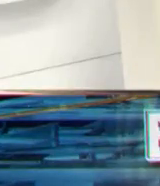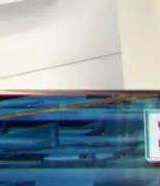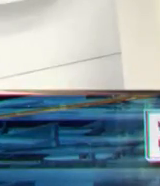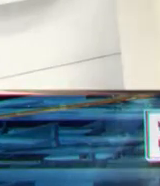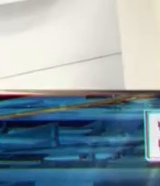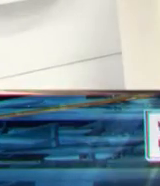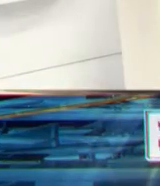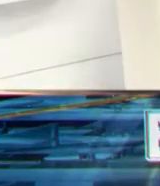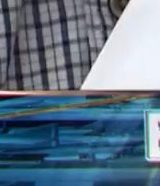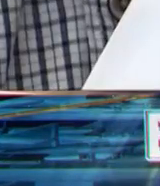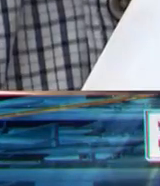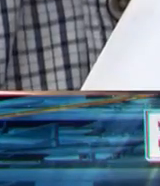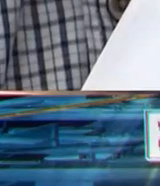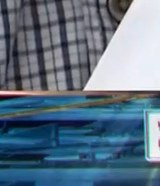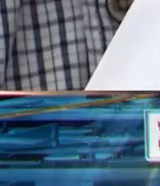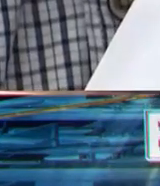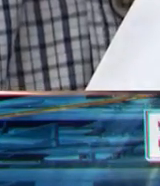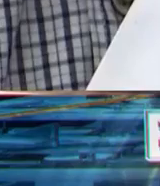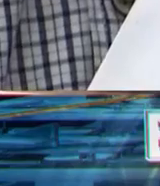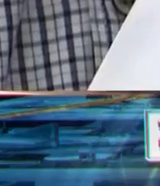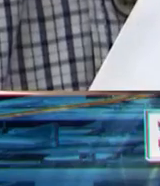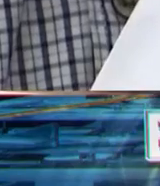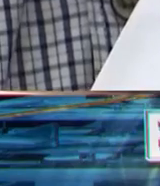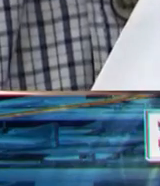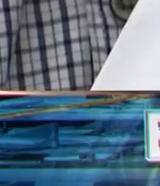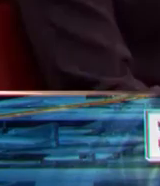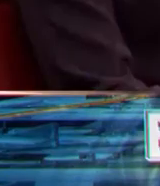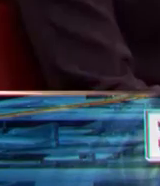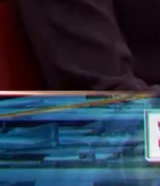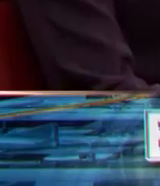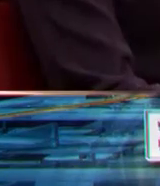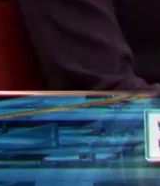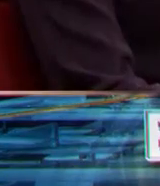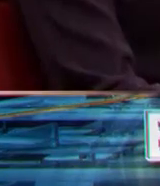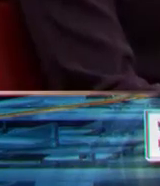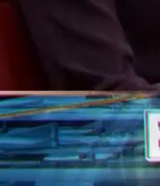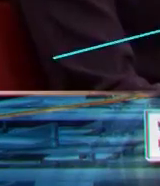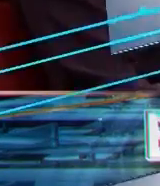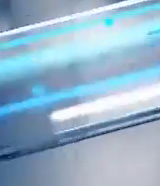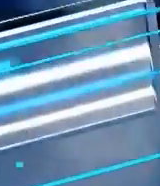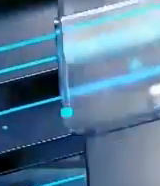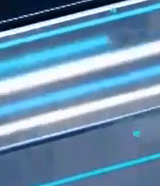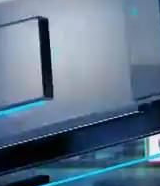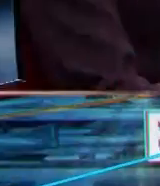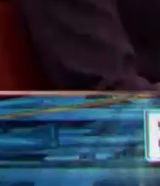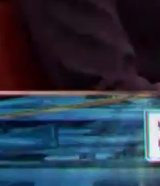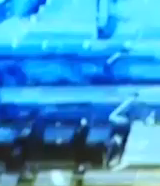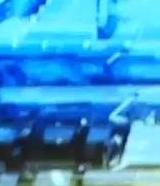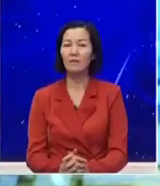Жанр әдеби клубы құрылды. Алғашқы шара Мұқағали Мақатаевтың 90 жылдығына арналды.